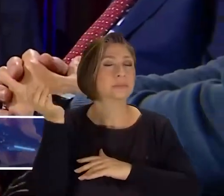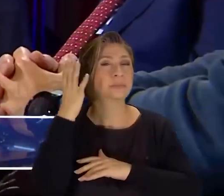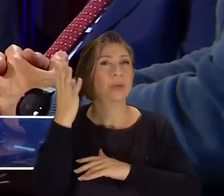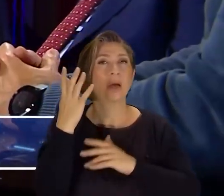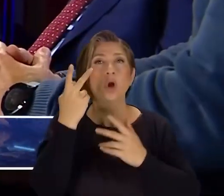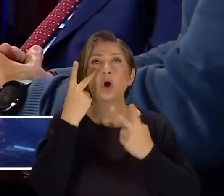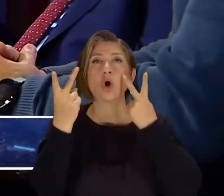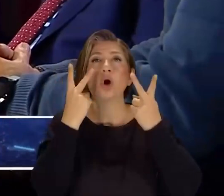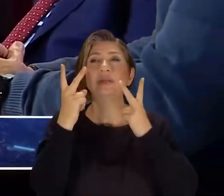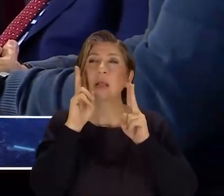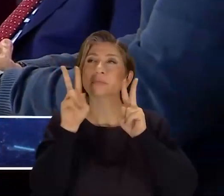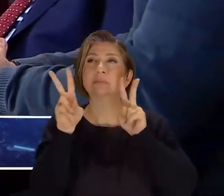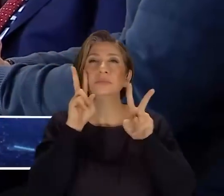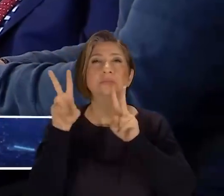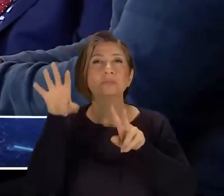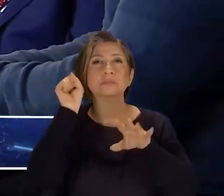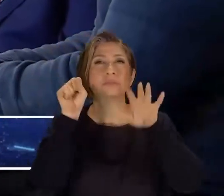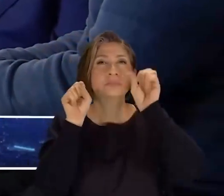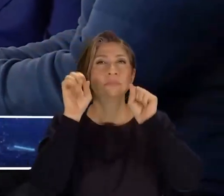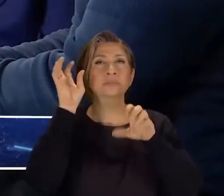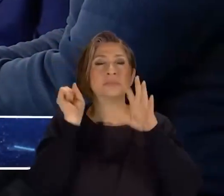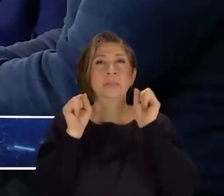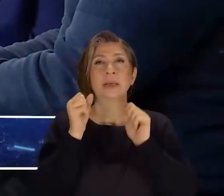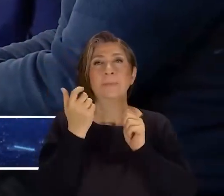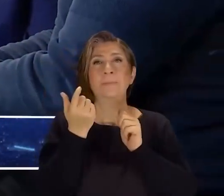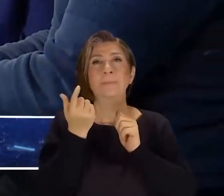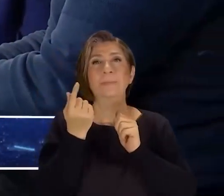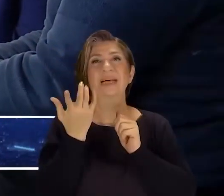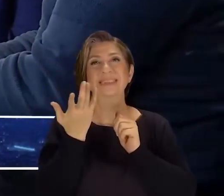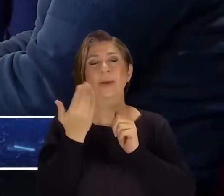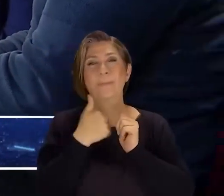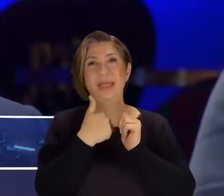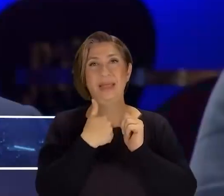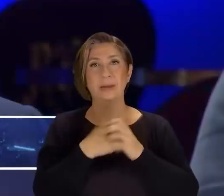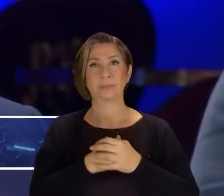etraftan görüntü gelsin. O yani işte biraz da beni